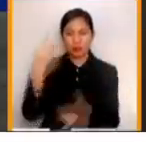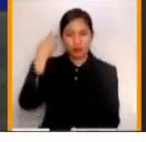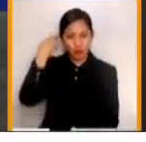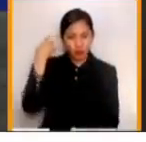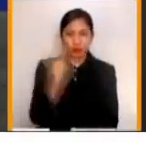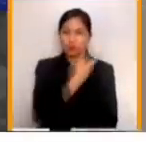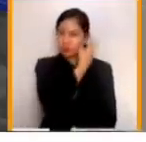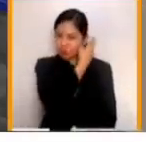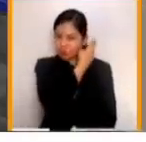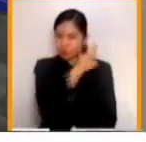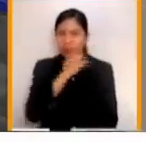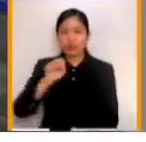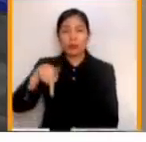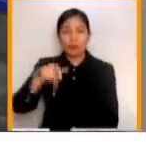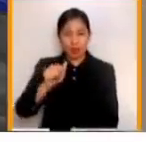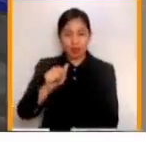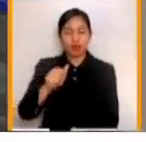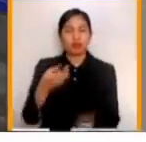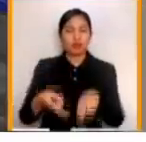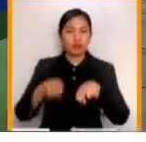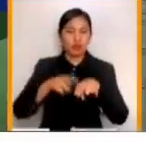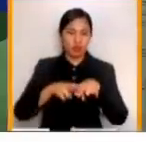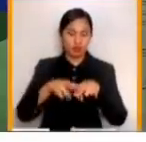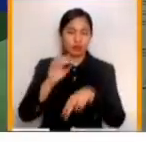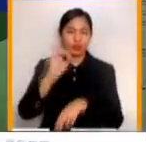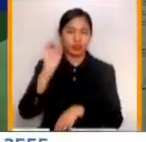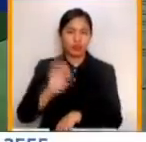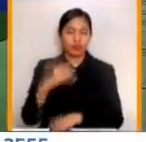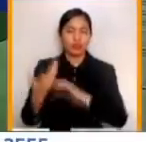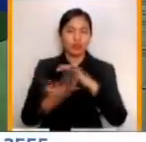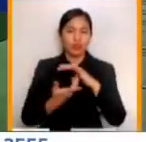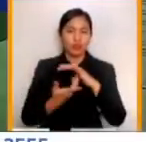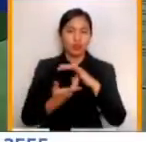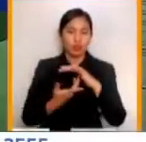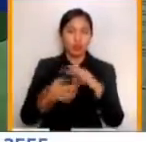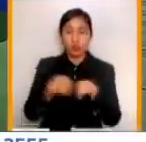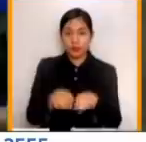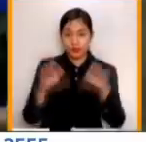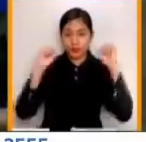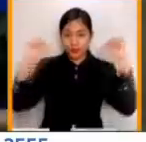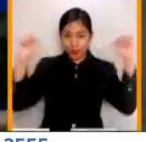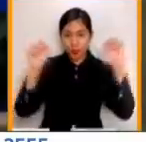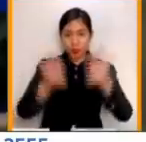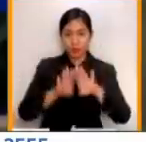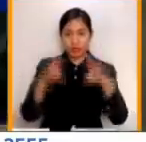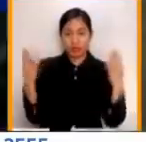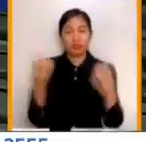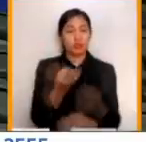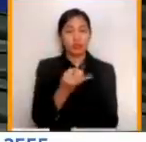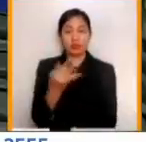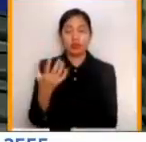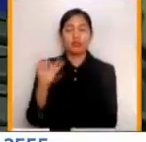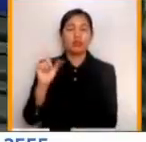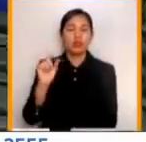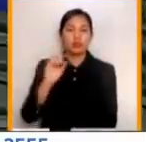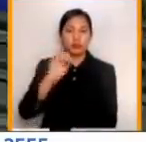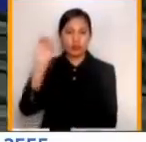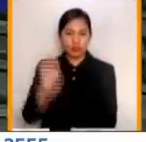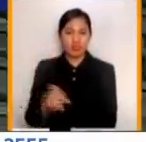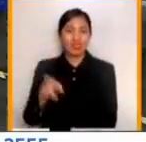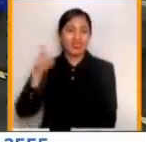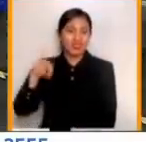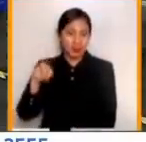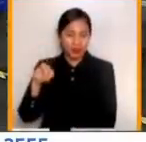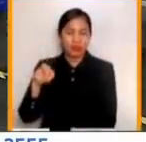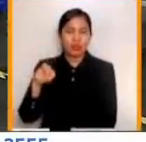rin mag-operate ulit ang mga gym at fitness studio sa kapasidad na 20%. Dapat ay naka-face mask lagi ang mga kliyente at empleyado ng